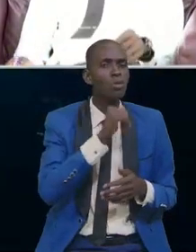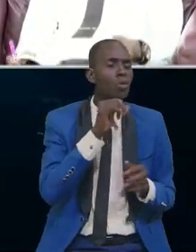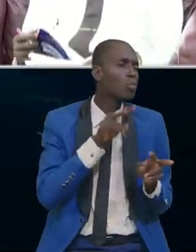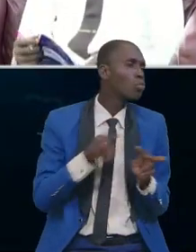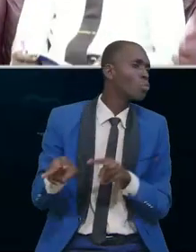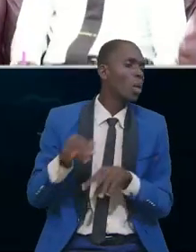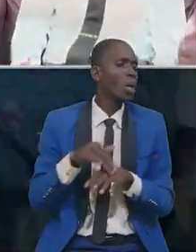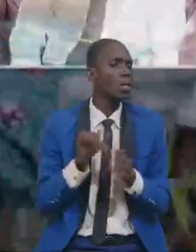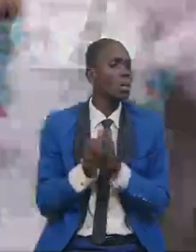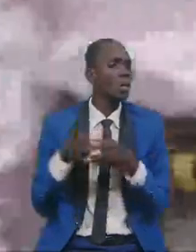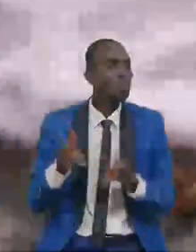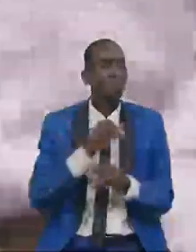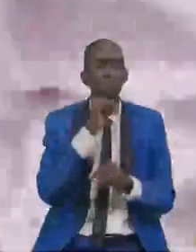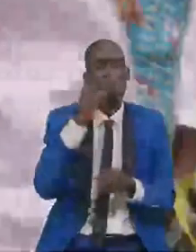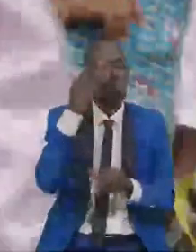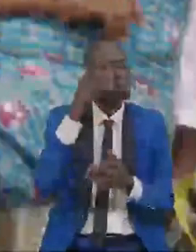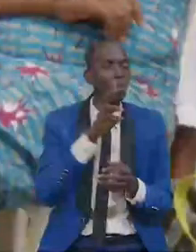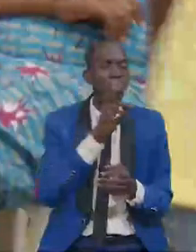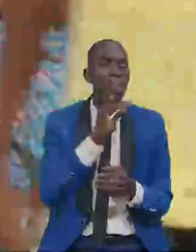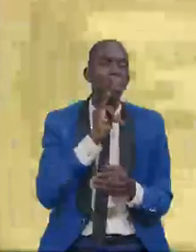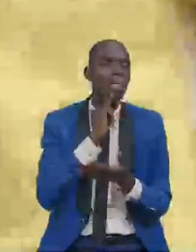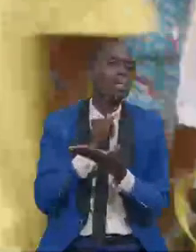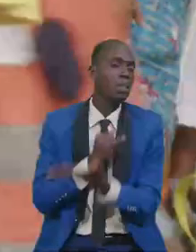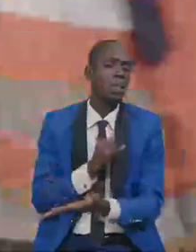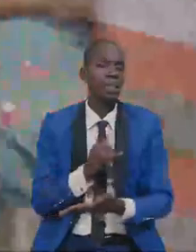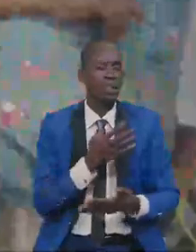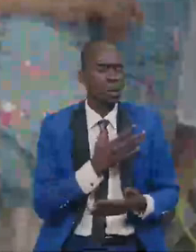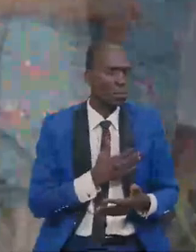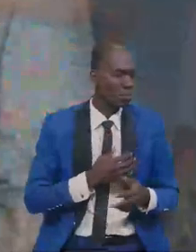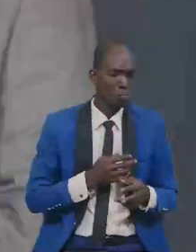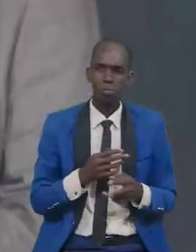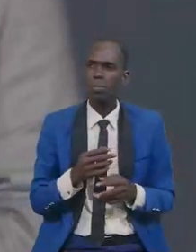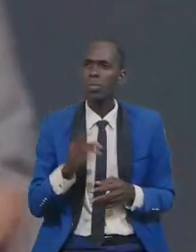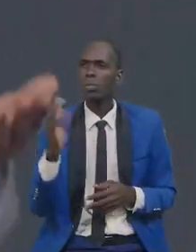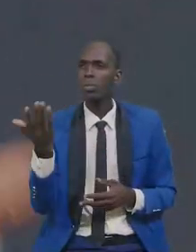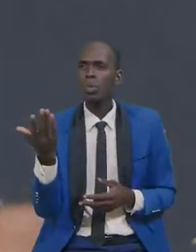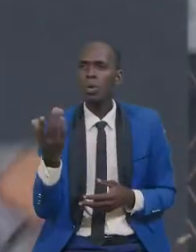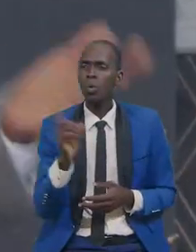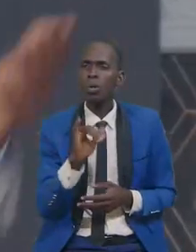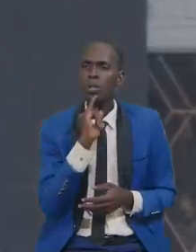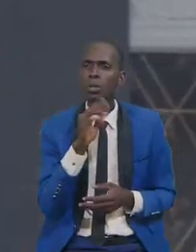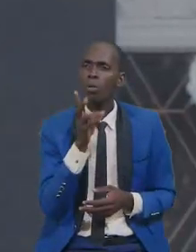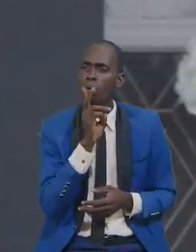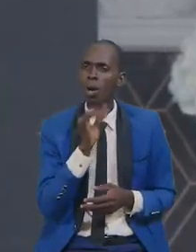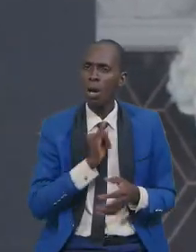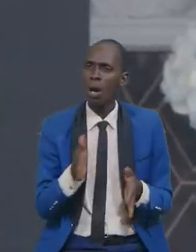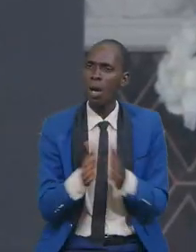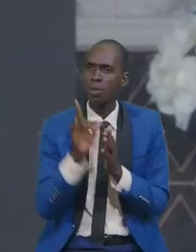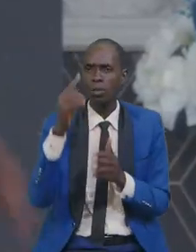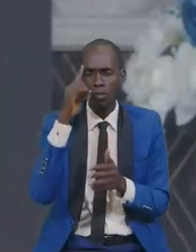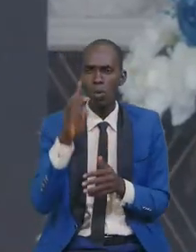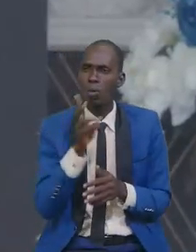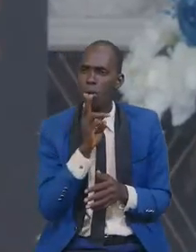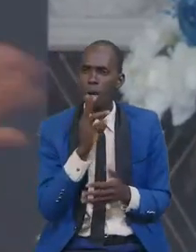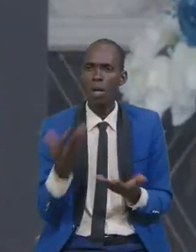Mais parce que tu n'as pas regardé dans cette direction, tu ne savais pas que c'était déjà mis sur la table. Chérie, qu'est-ce qui se passe? J'ai demandé de